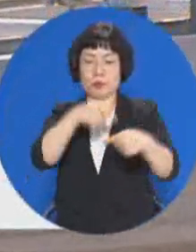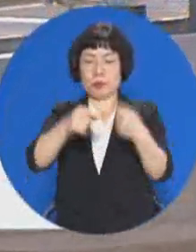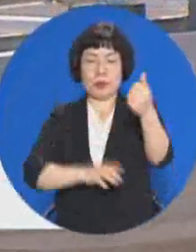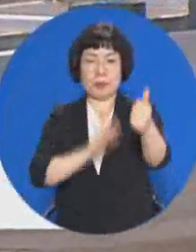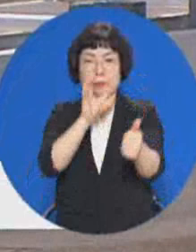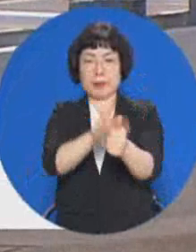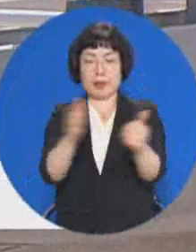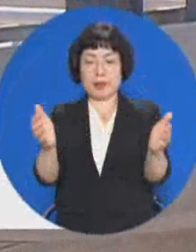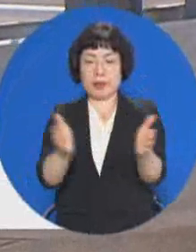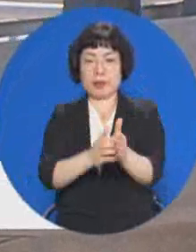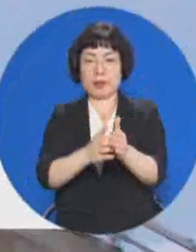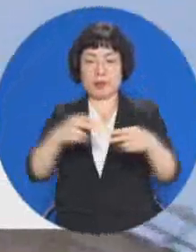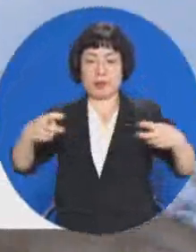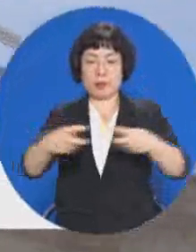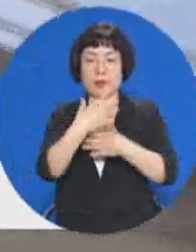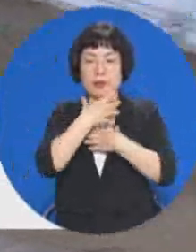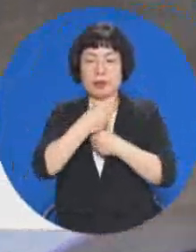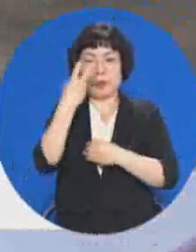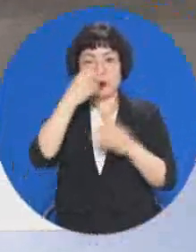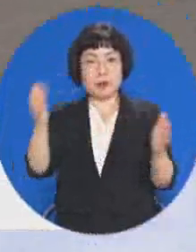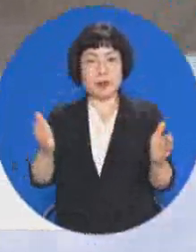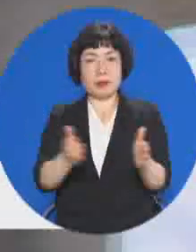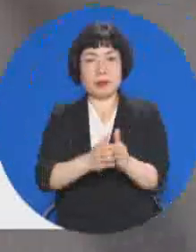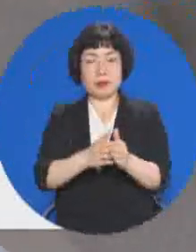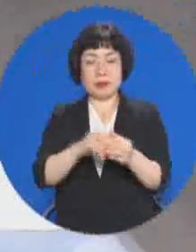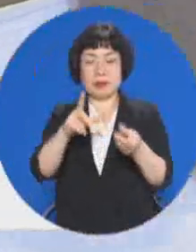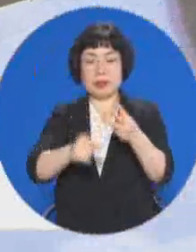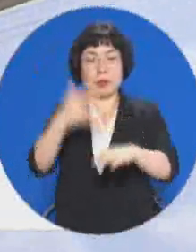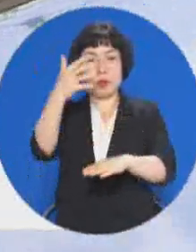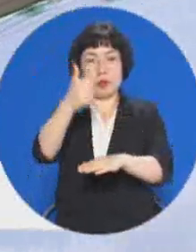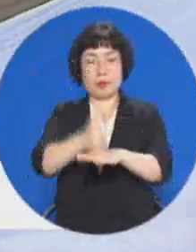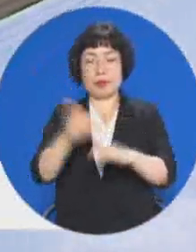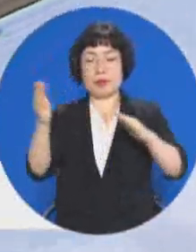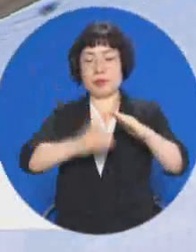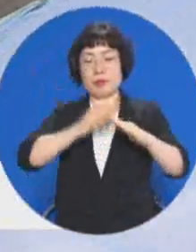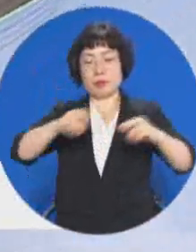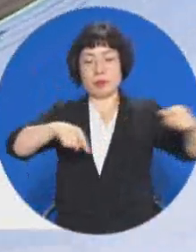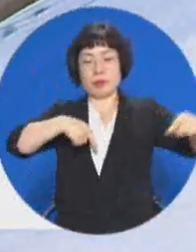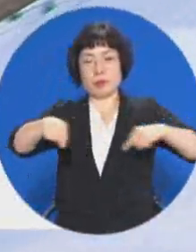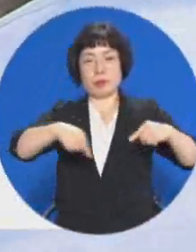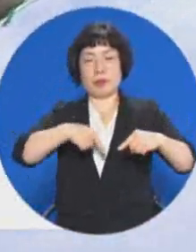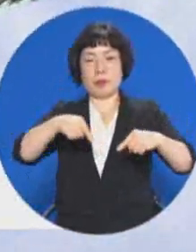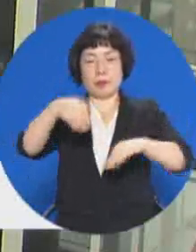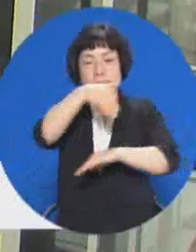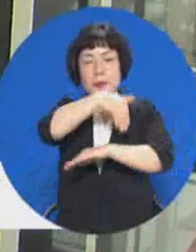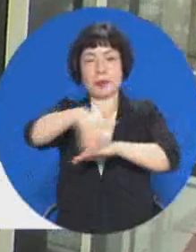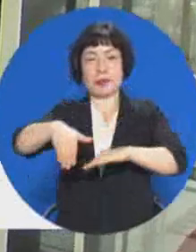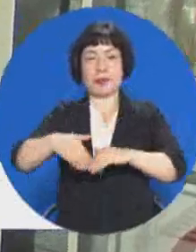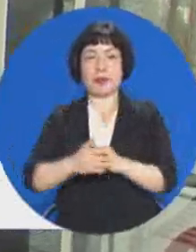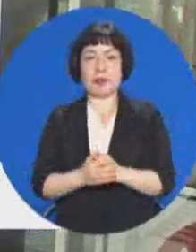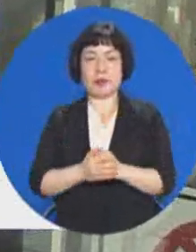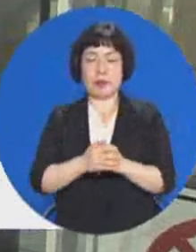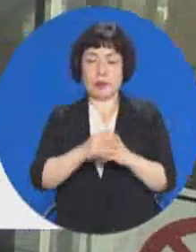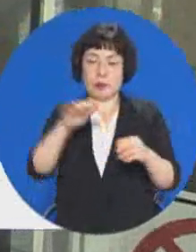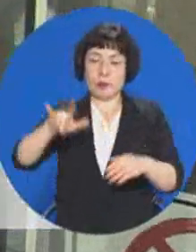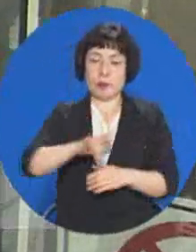마무리하고 교통안전공단의 정기 검사를 거쳐 다음 달 말 정식으로 운행을 시작합니다.